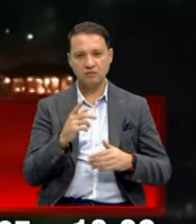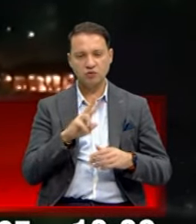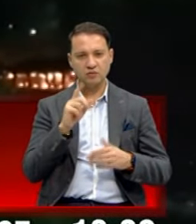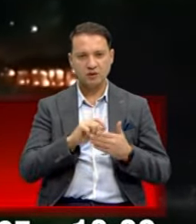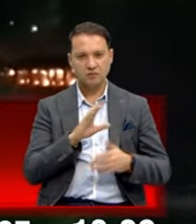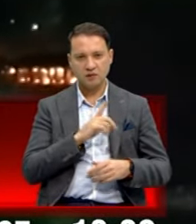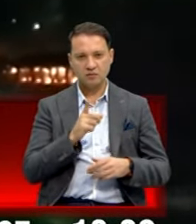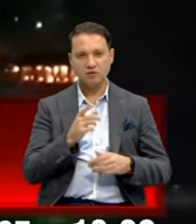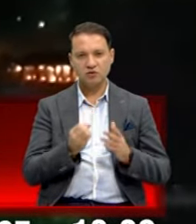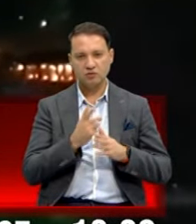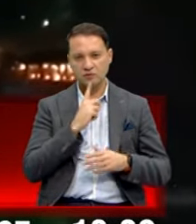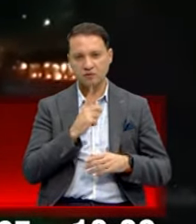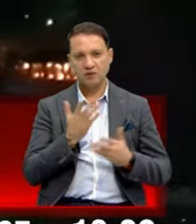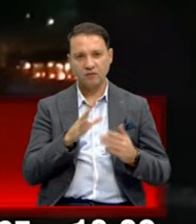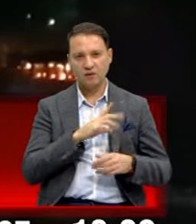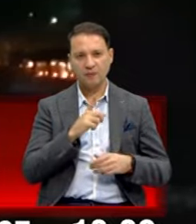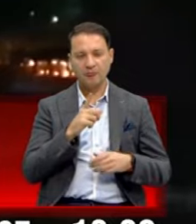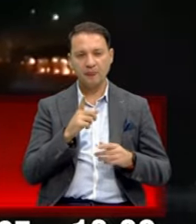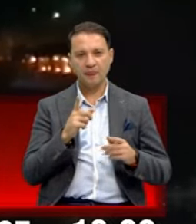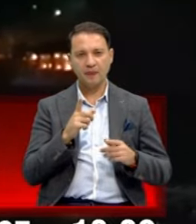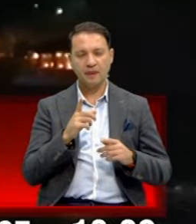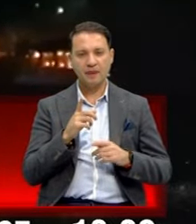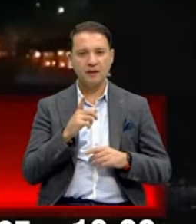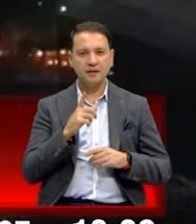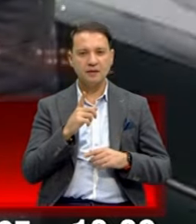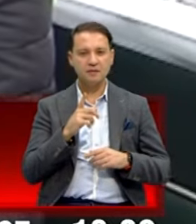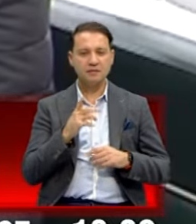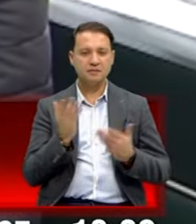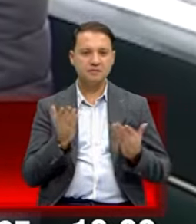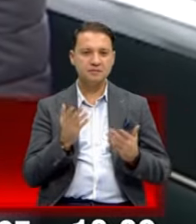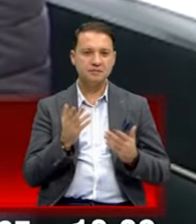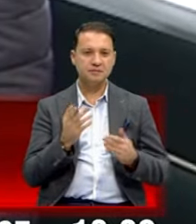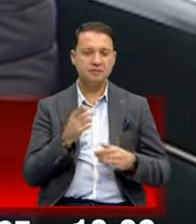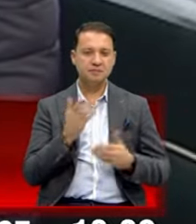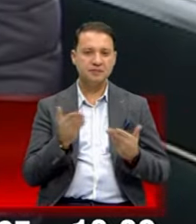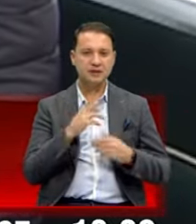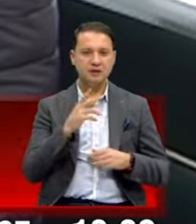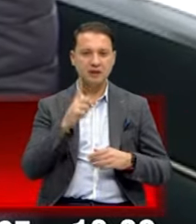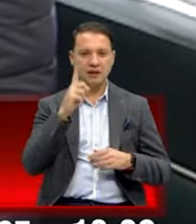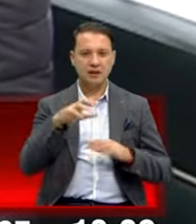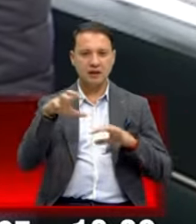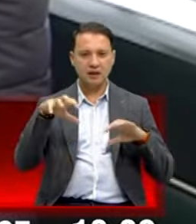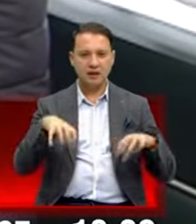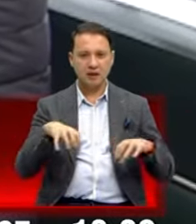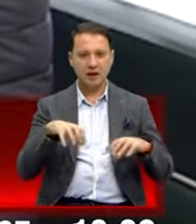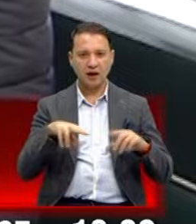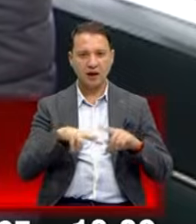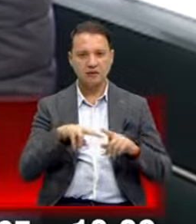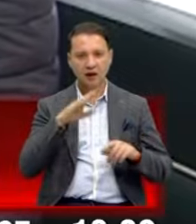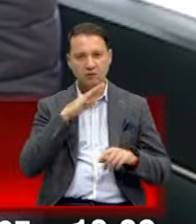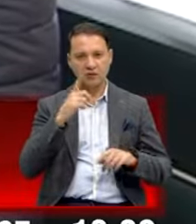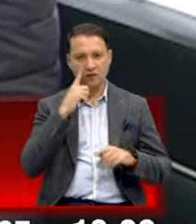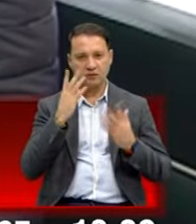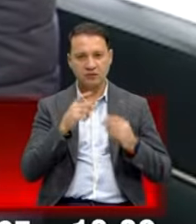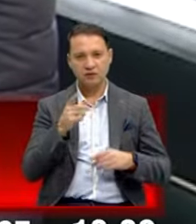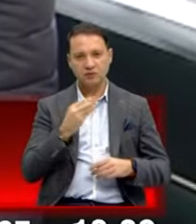yazılar? Tabii çıkıyor tabii. Ne var? Bir kıssa var sürekli demode olan. Mesela iki kıt arasında olduğumuz için evet. Asya Avrupa şahidim